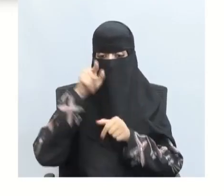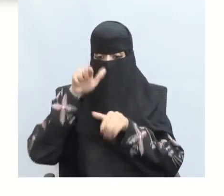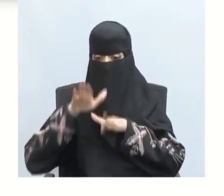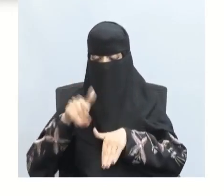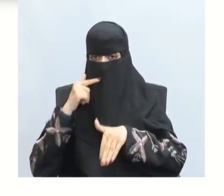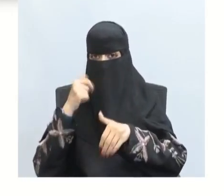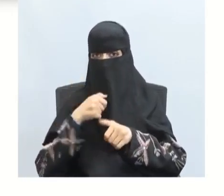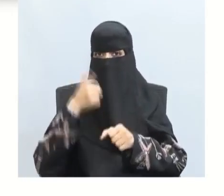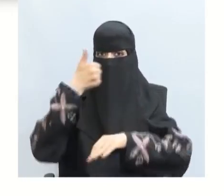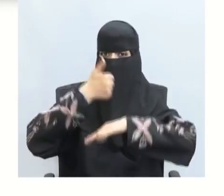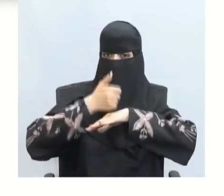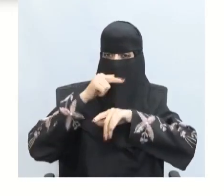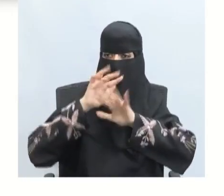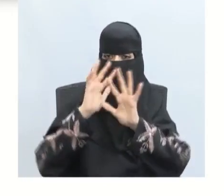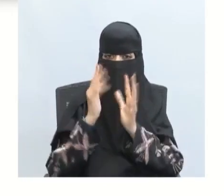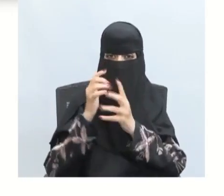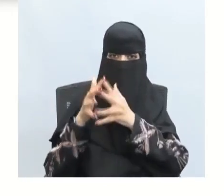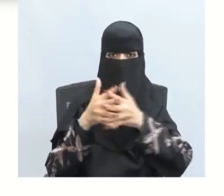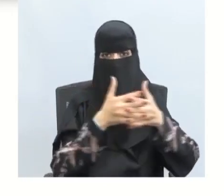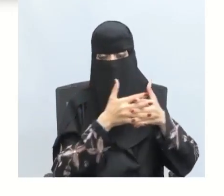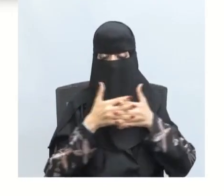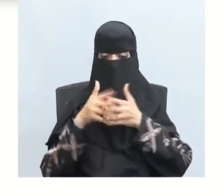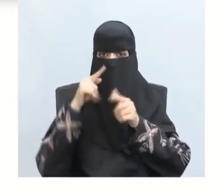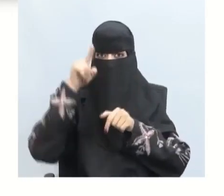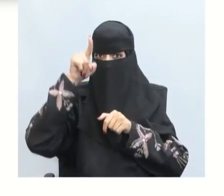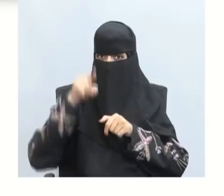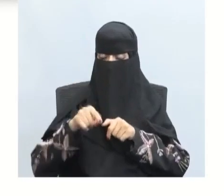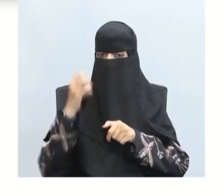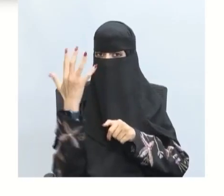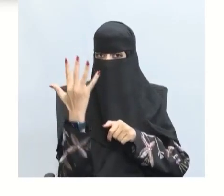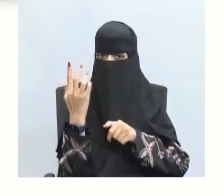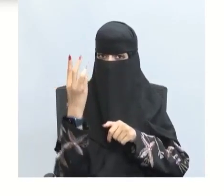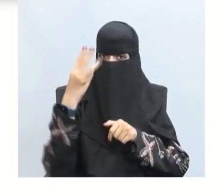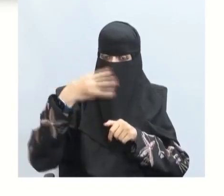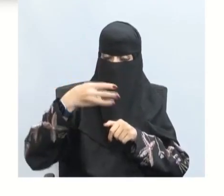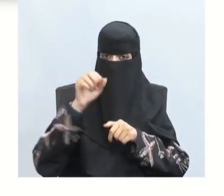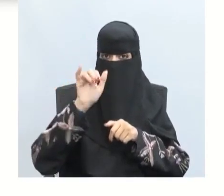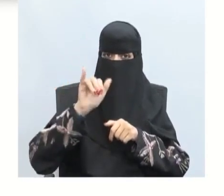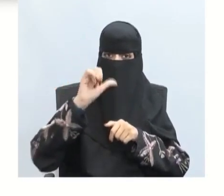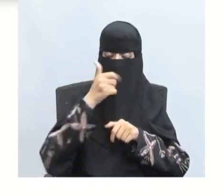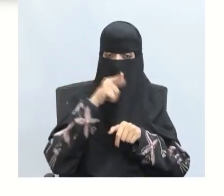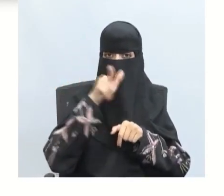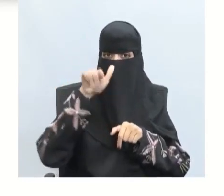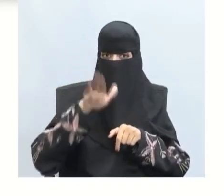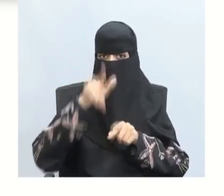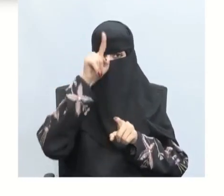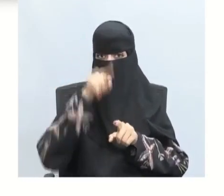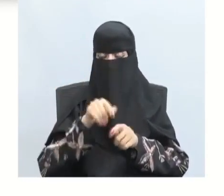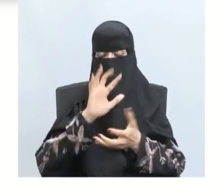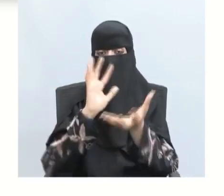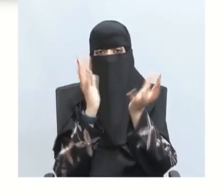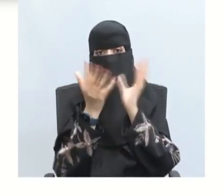بانه اعتمدت الامم المتحده يوم 30 يونيو ليكون اليوم